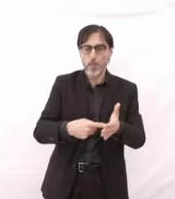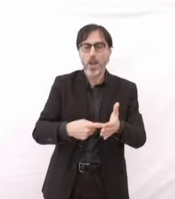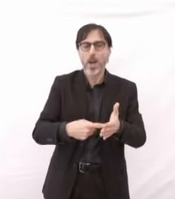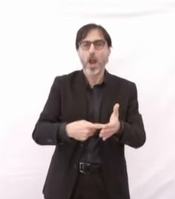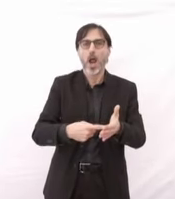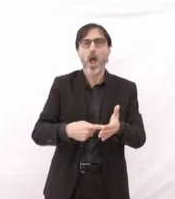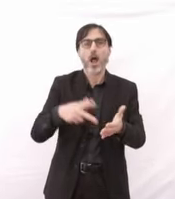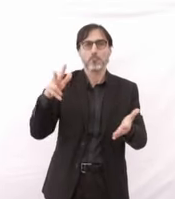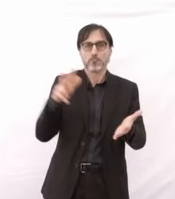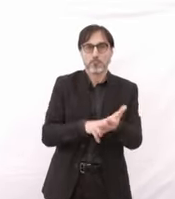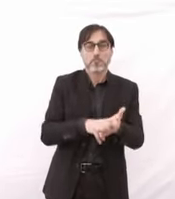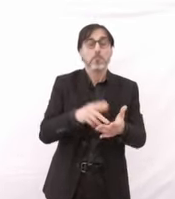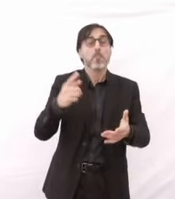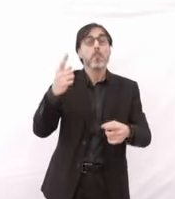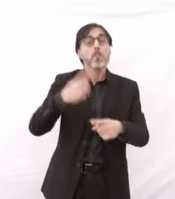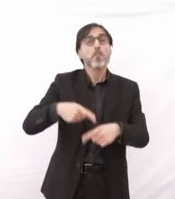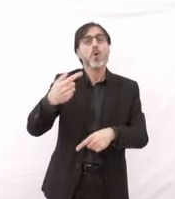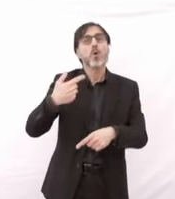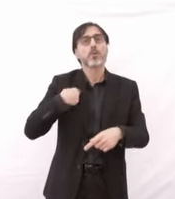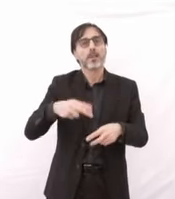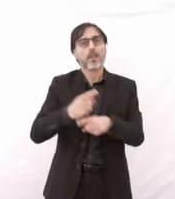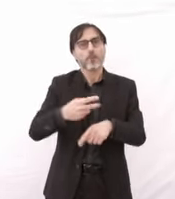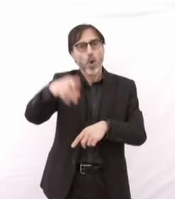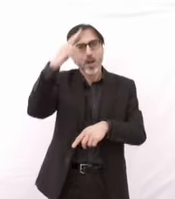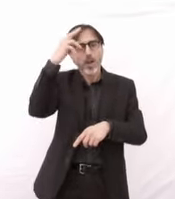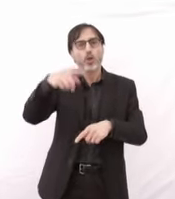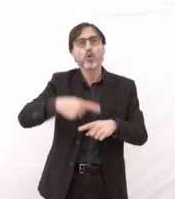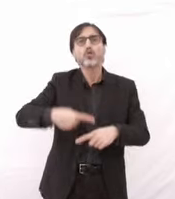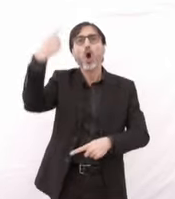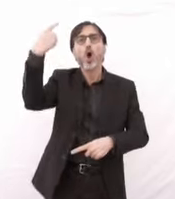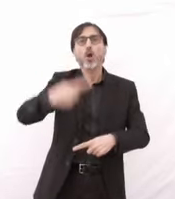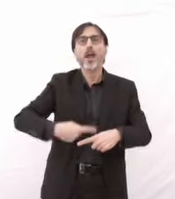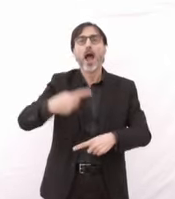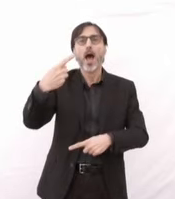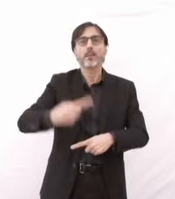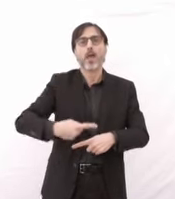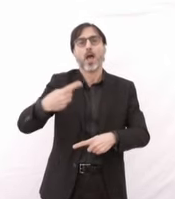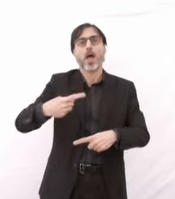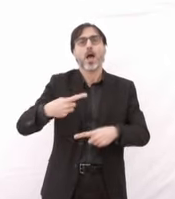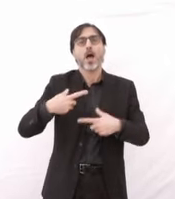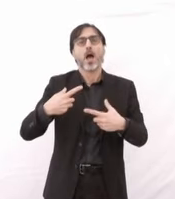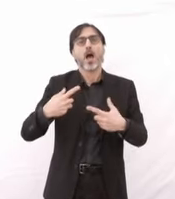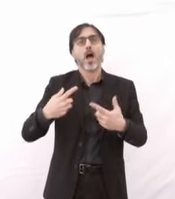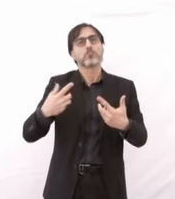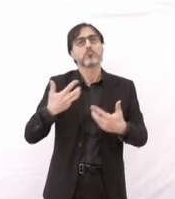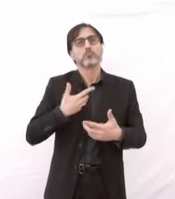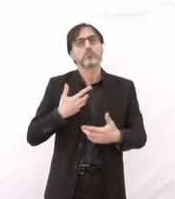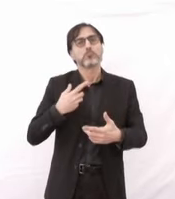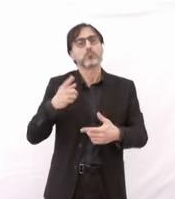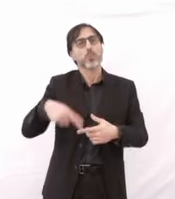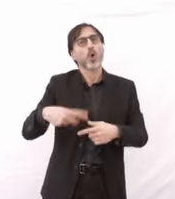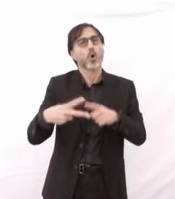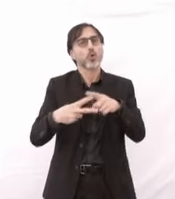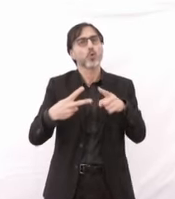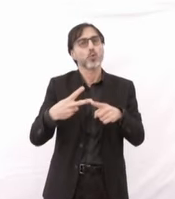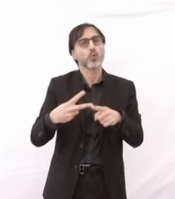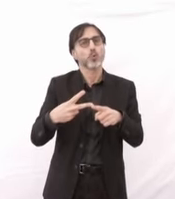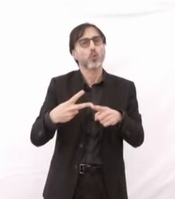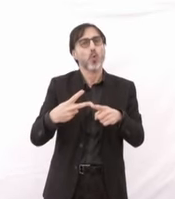Presidenza della Repubblica. Voglio ricordare che la giornata è stata accompagnata anche da due